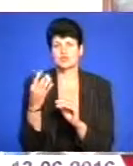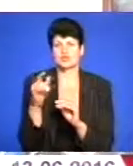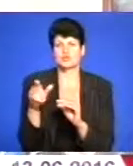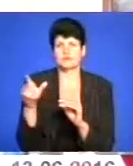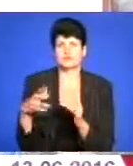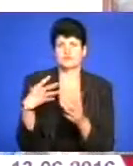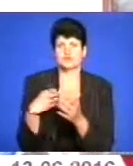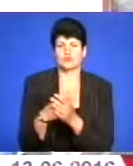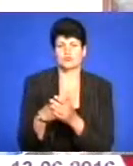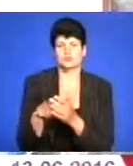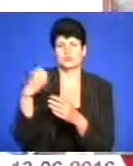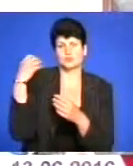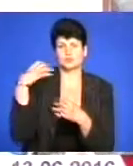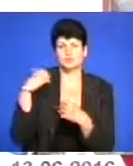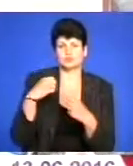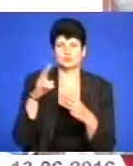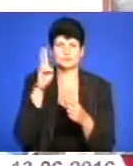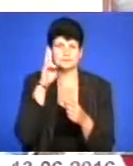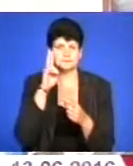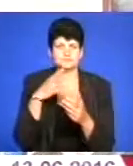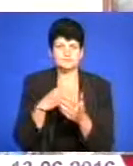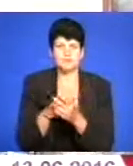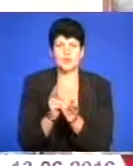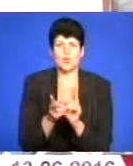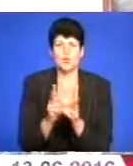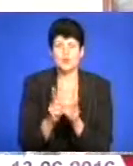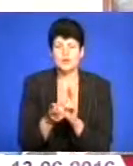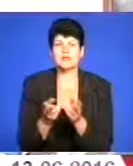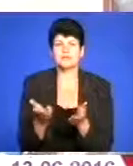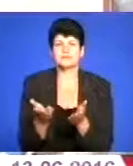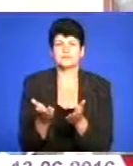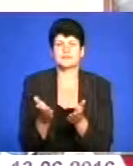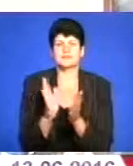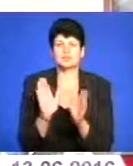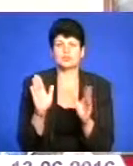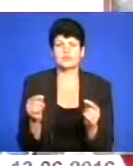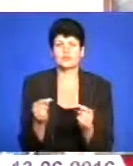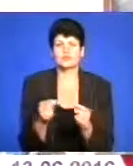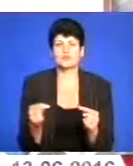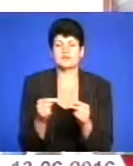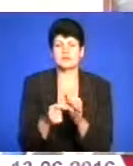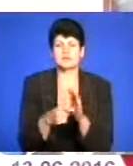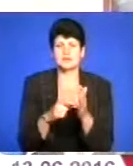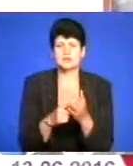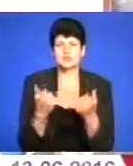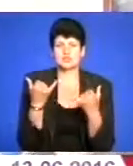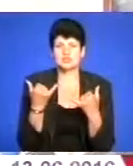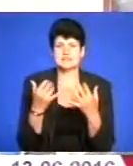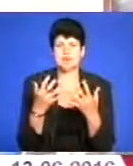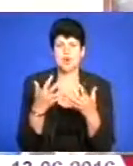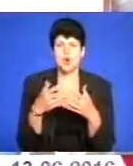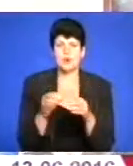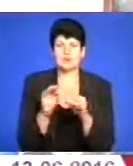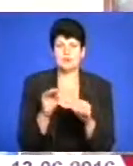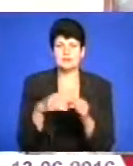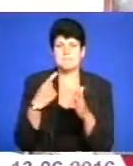фонд. Житловий фонд будується і відновлюється вже згідно нових проєктів, де військовослужбовці будуть